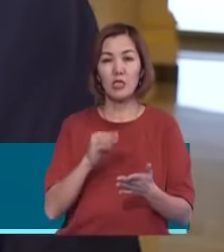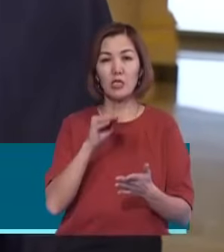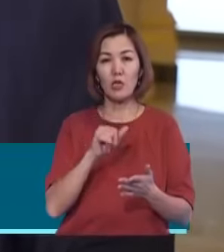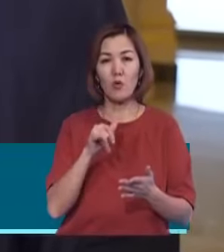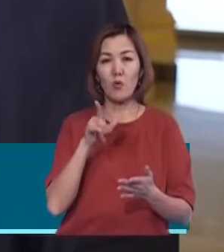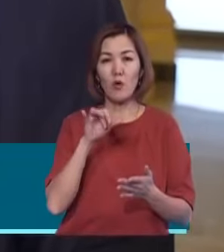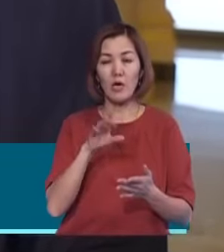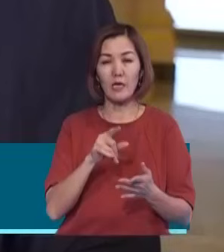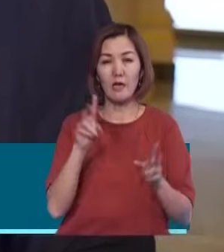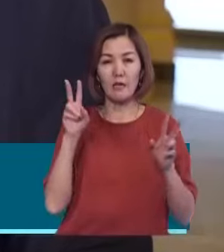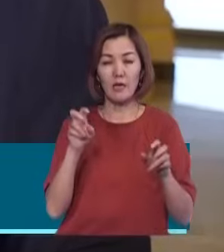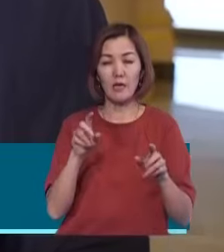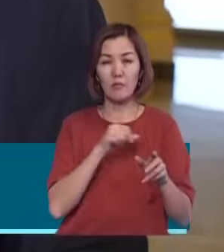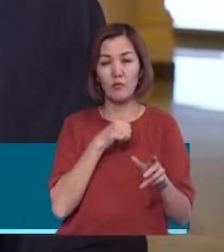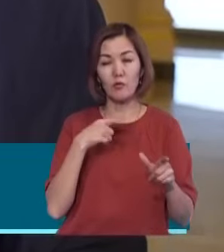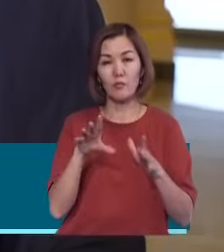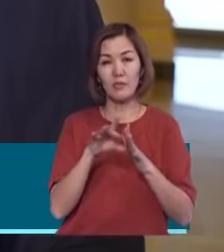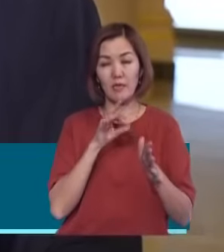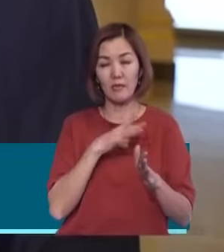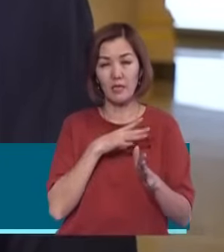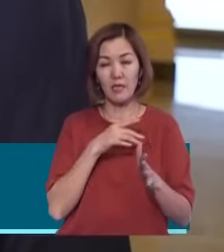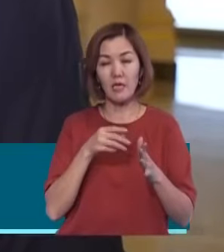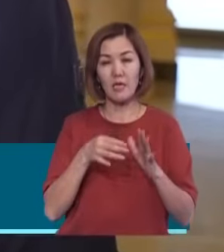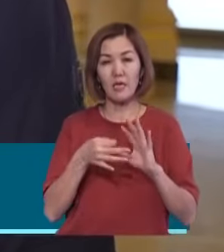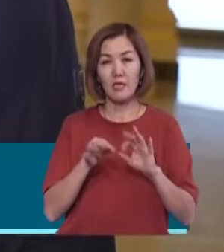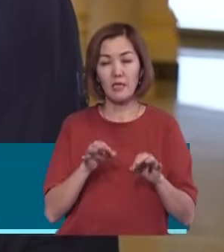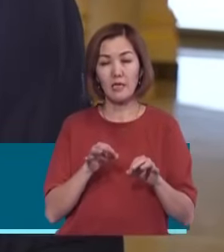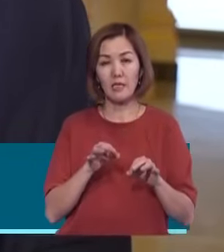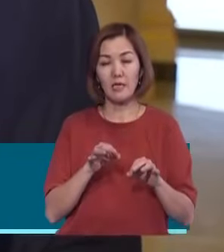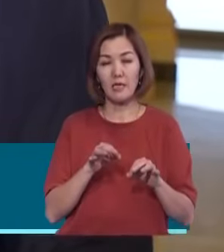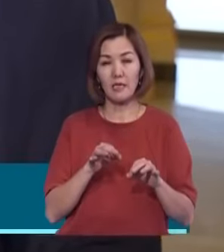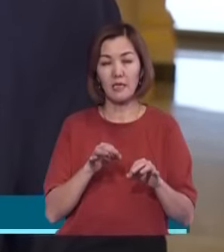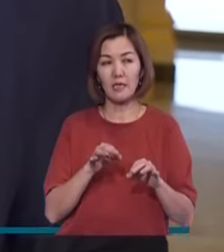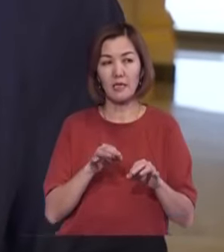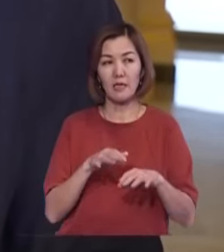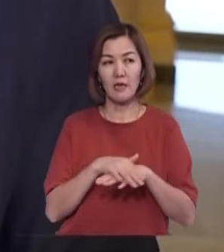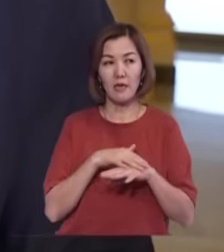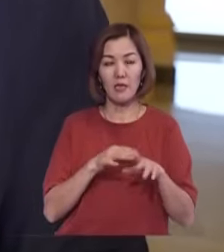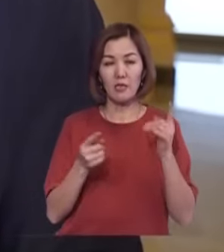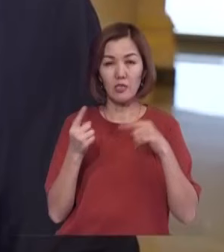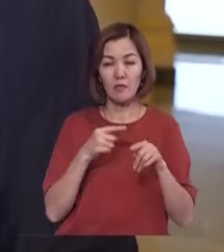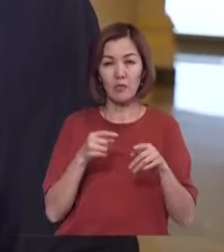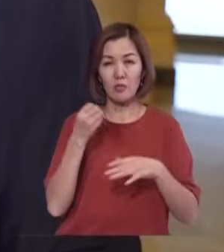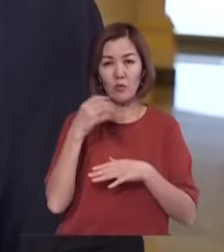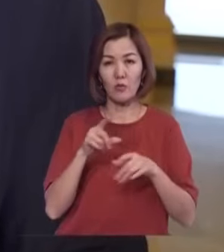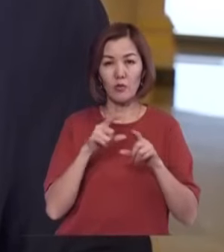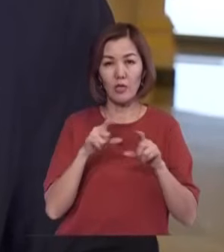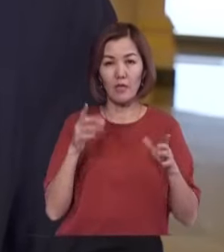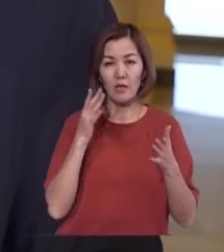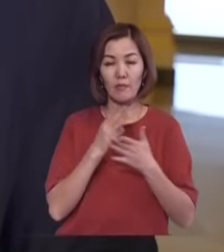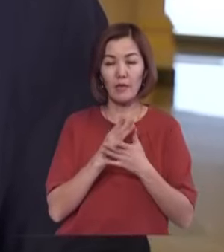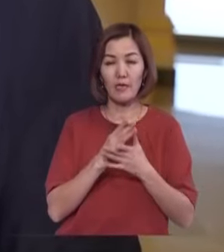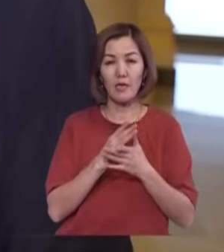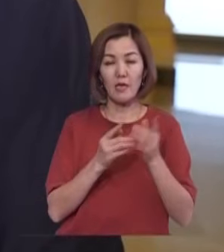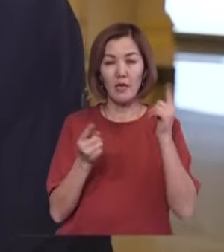атауын қойып, өзіміз нақтырақ айтқанда атын өзім қойдым. Бізде халық шығармашылық орталығы бар. Осы